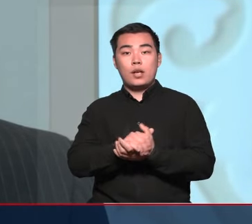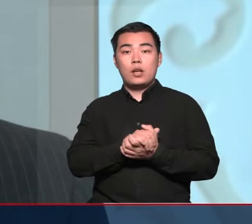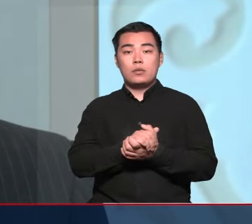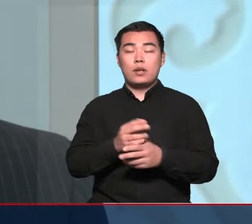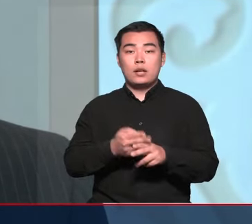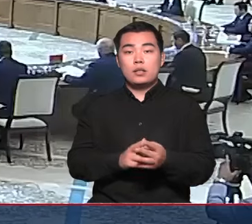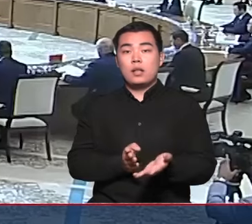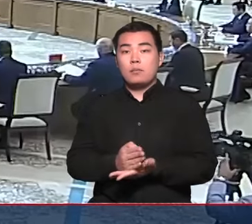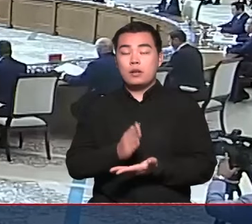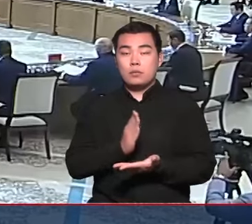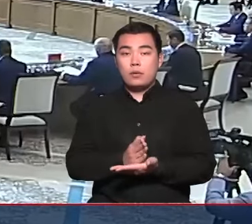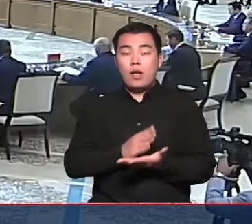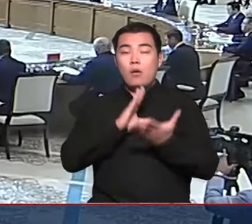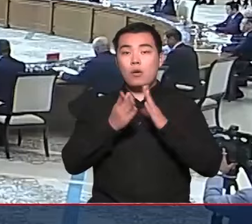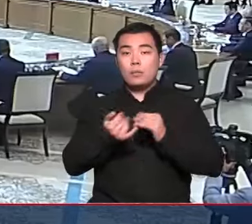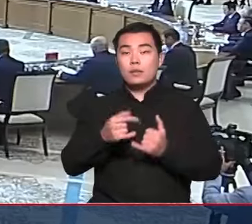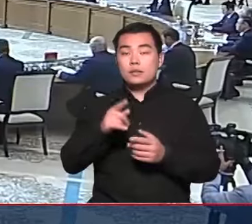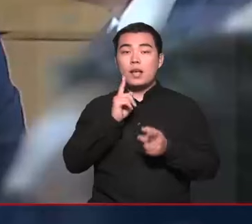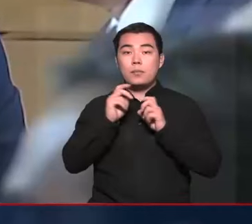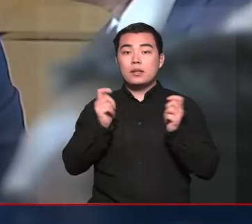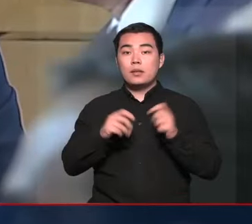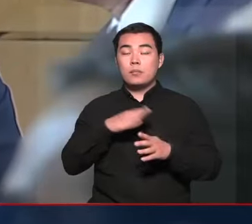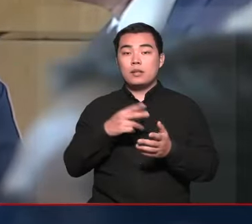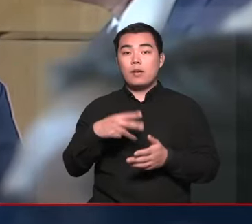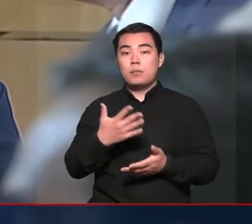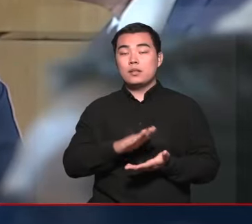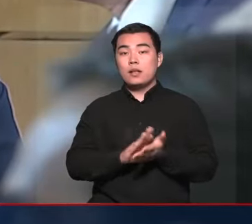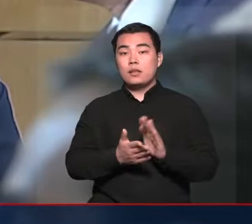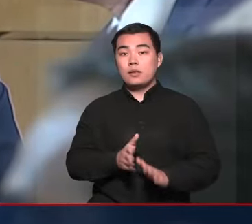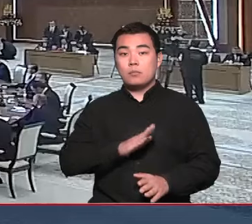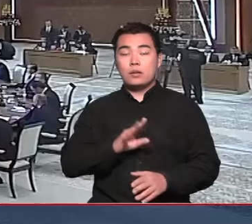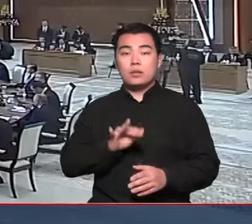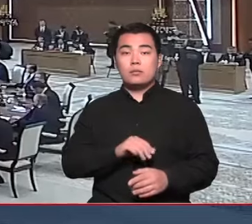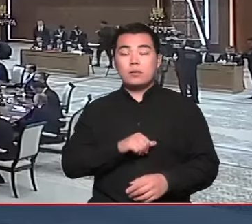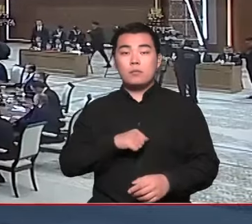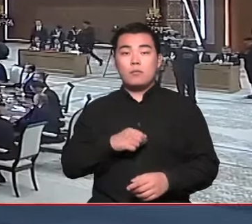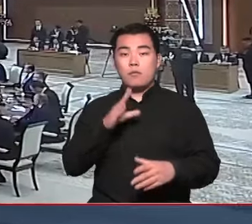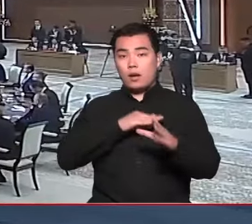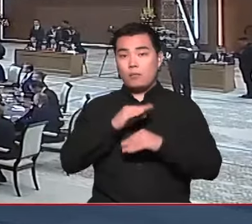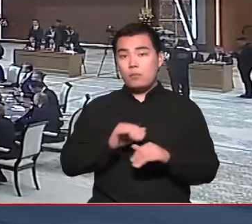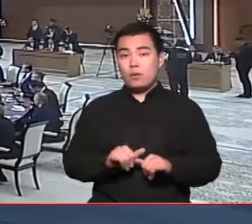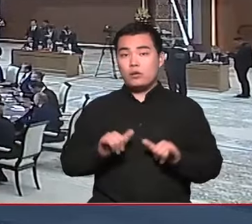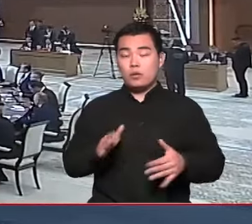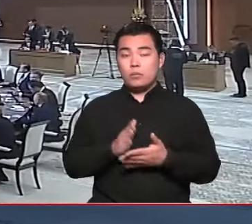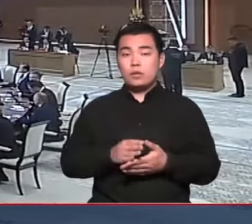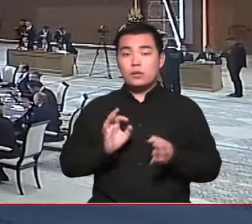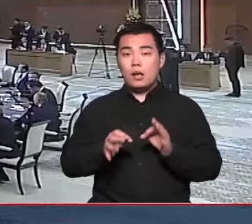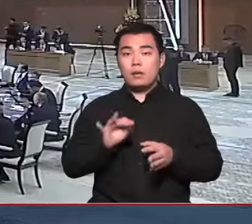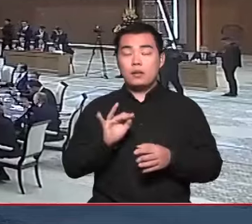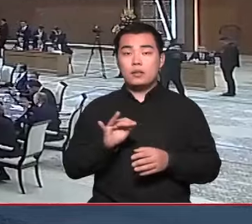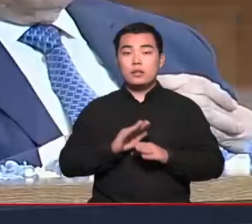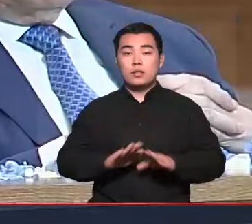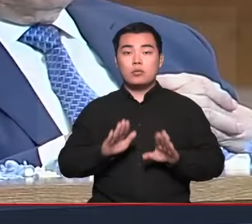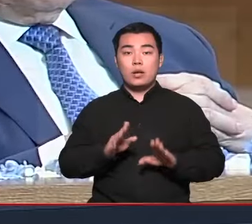сотрудничества в этом секторе. Всего же на саммите было заключено 25 соглашений. И реализация самых перспективных поможет стабилизировать не